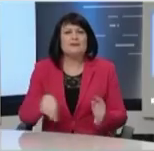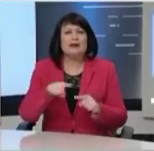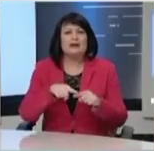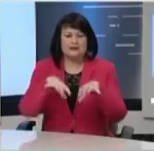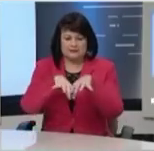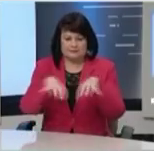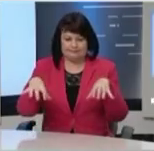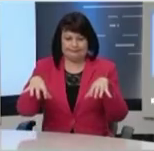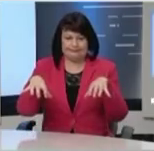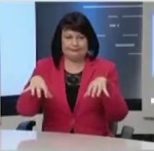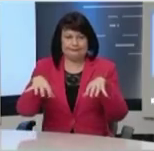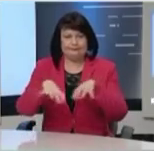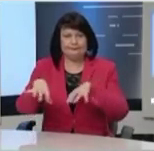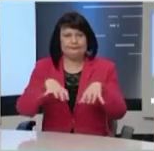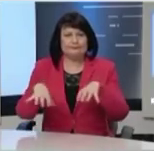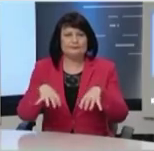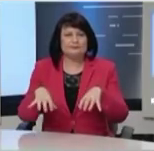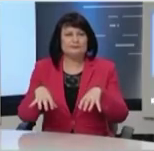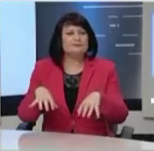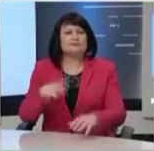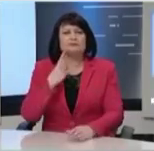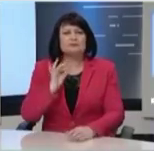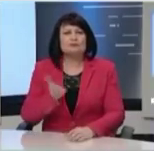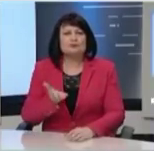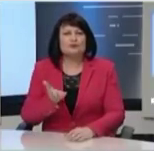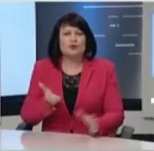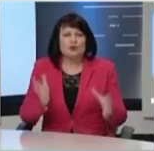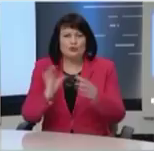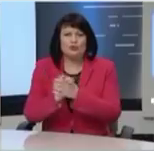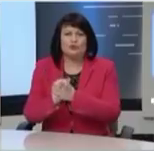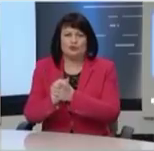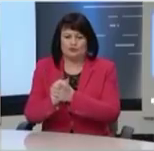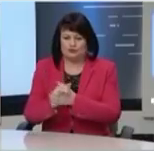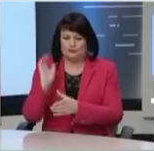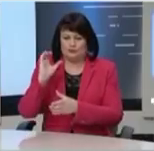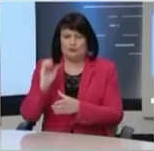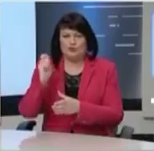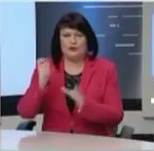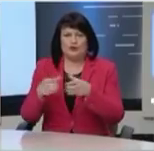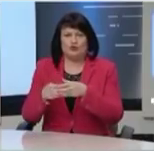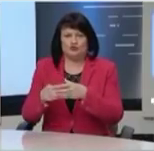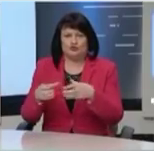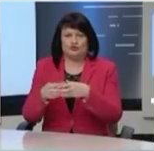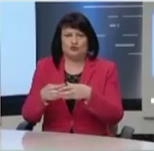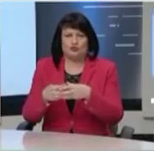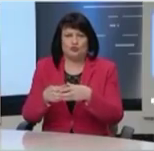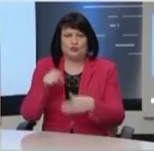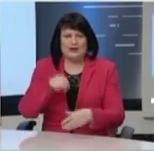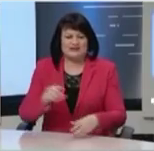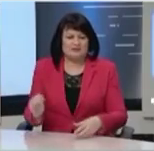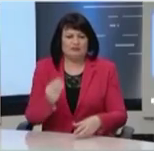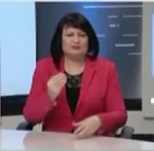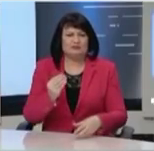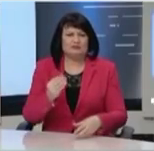Έλληνες προκειμένου να μην διχάσετε και να κρατήσετε ενωμένο το κόμμα σας. Σπήρατε όμως ανέμους και φοβάμαι